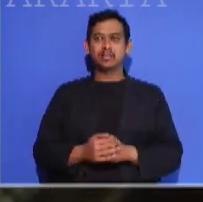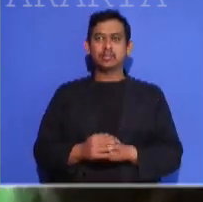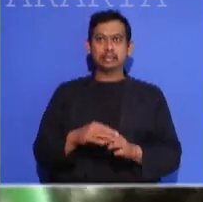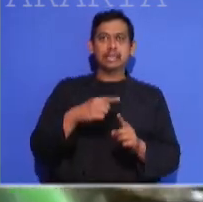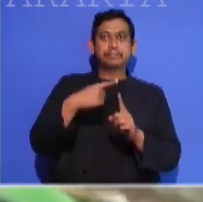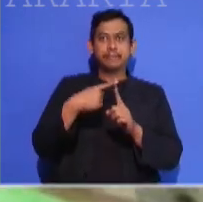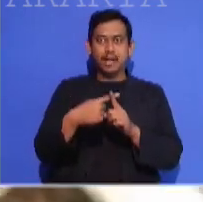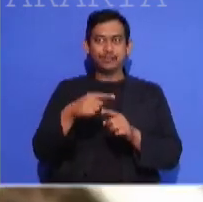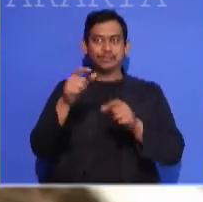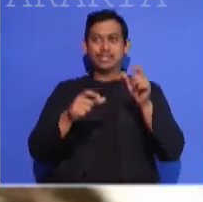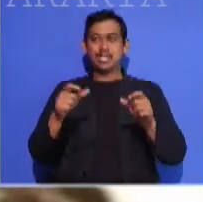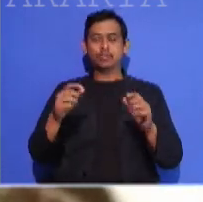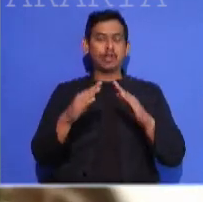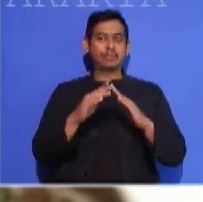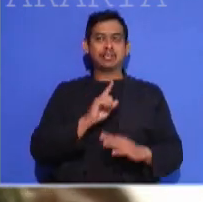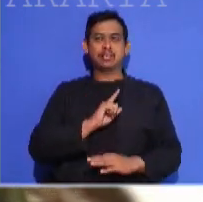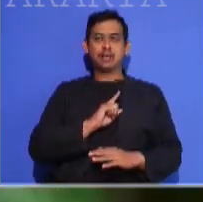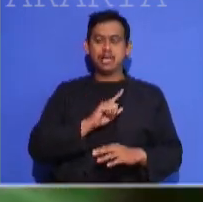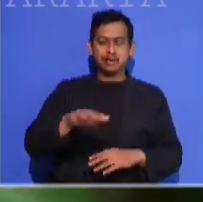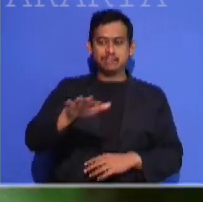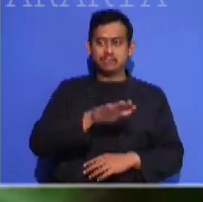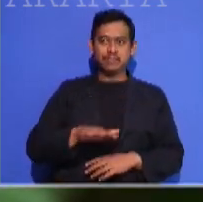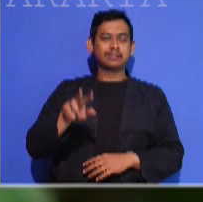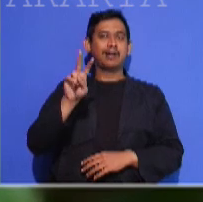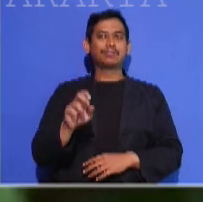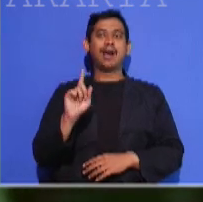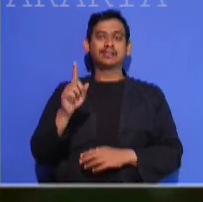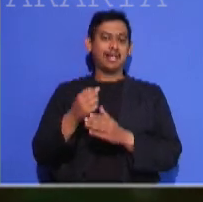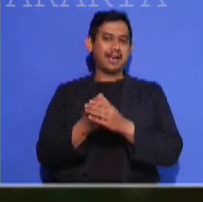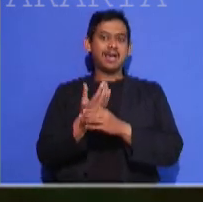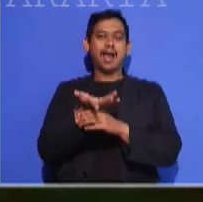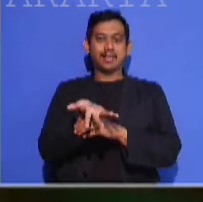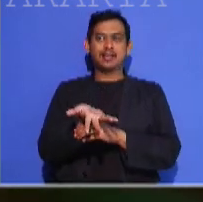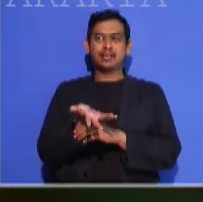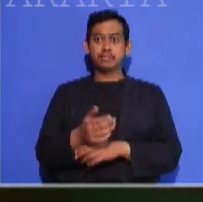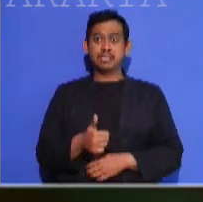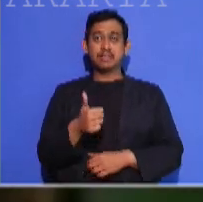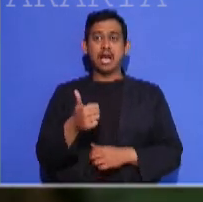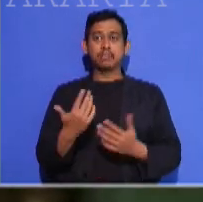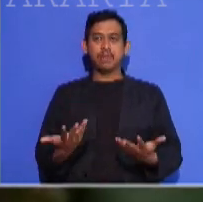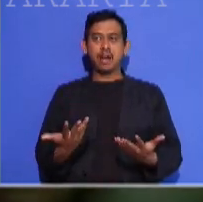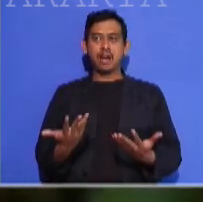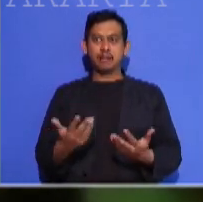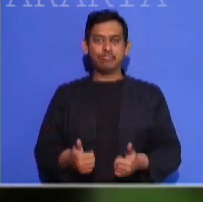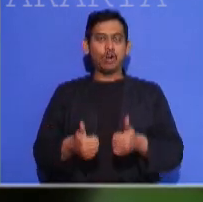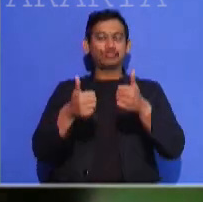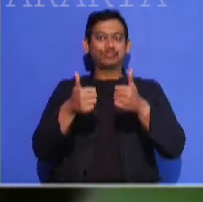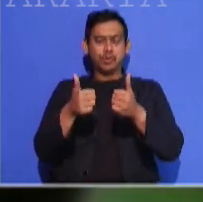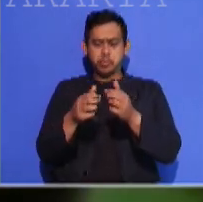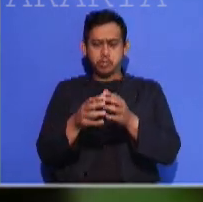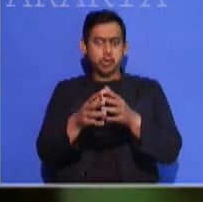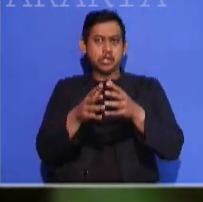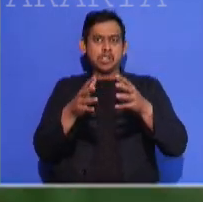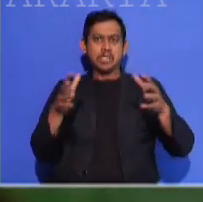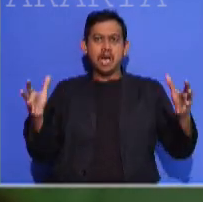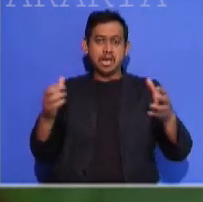ing pekawisanipun. Sasampunipun anggrek kasebat sampun ngrembaka dados tanaman ingkang sampun diwasa. Salajengipun tanaman anggrek wau